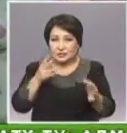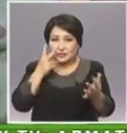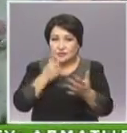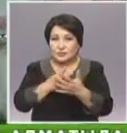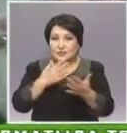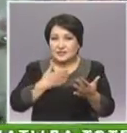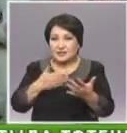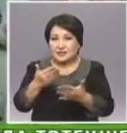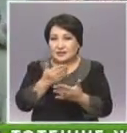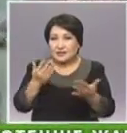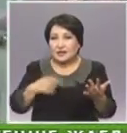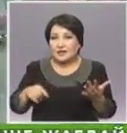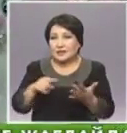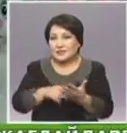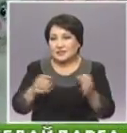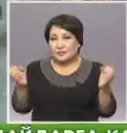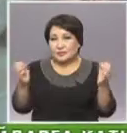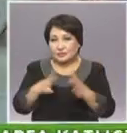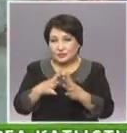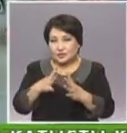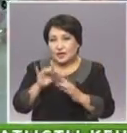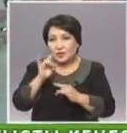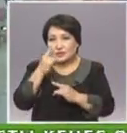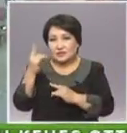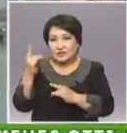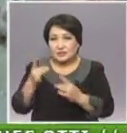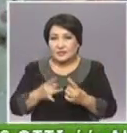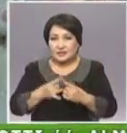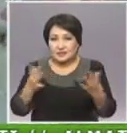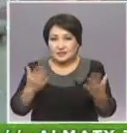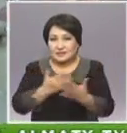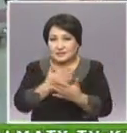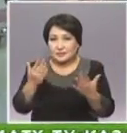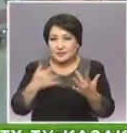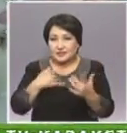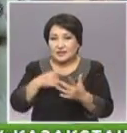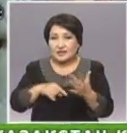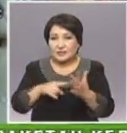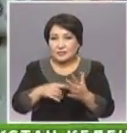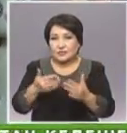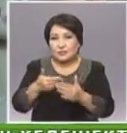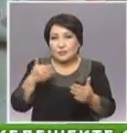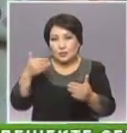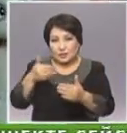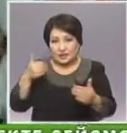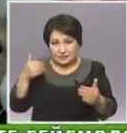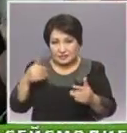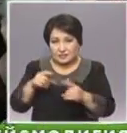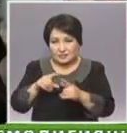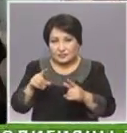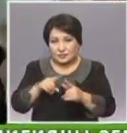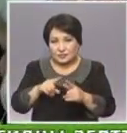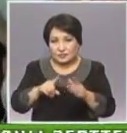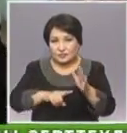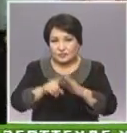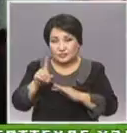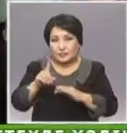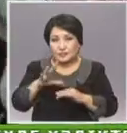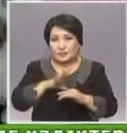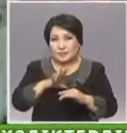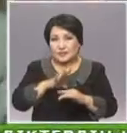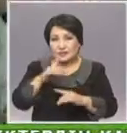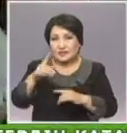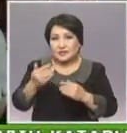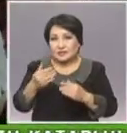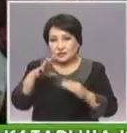қосты. Қуыршақтарға қатысты мерекелерге біздің қаламыз бұрындан да кемде емес етін. Мұны соңғы жылдары дәстүрлі